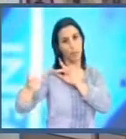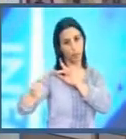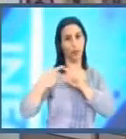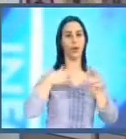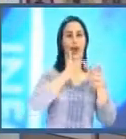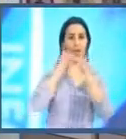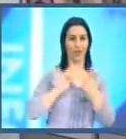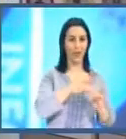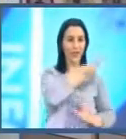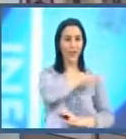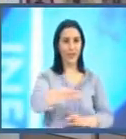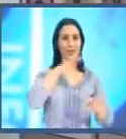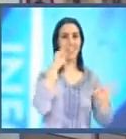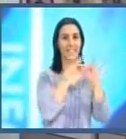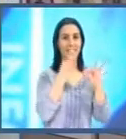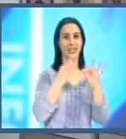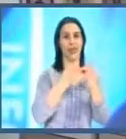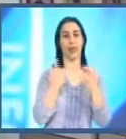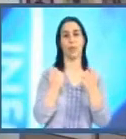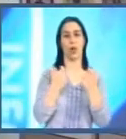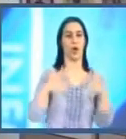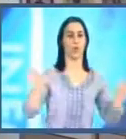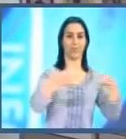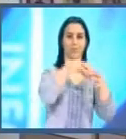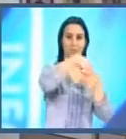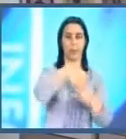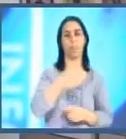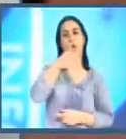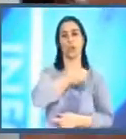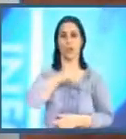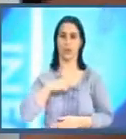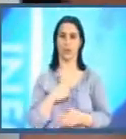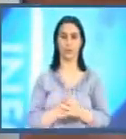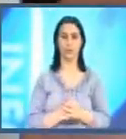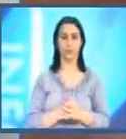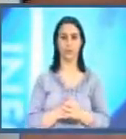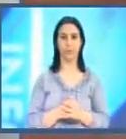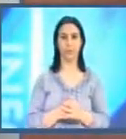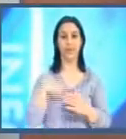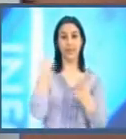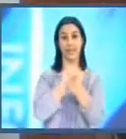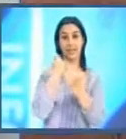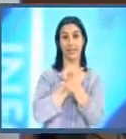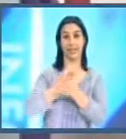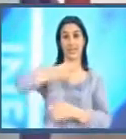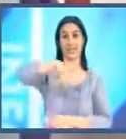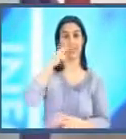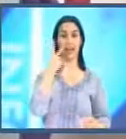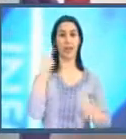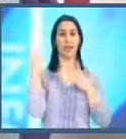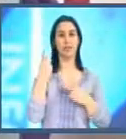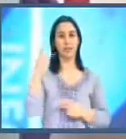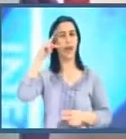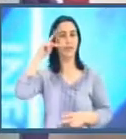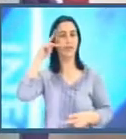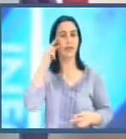nens i així creen es comencen a fer autònoms. La classe d'entitus experimenten amb llegums i